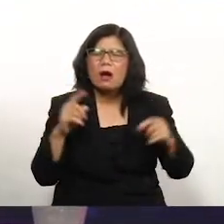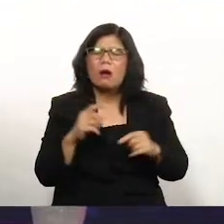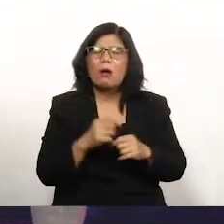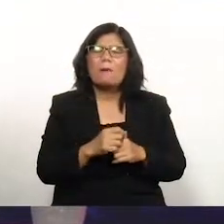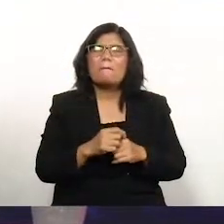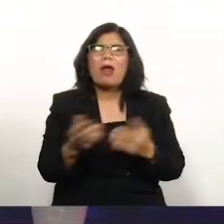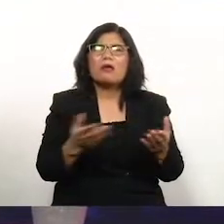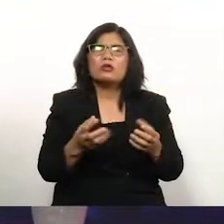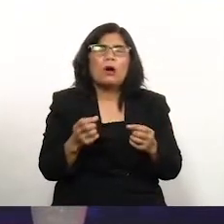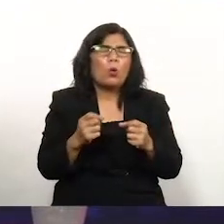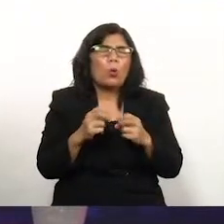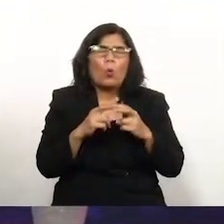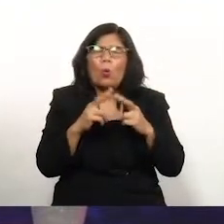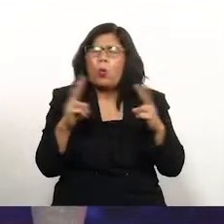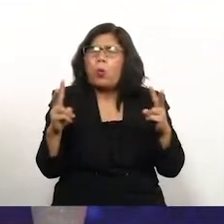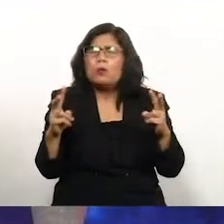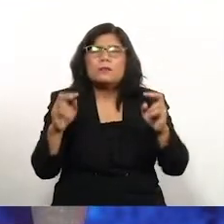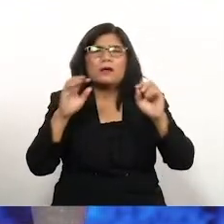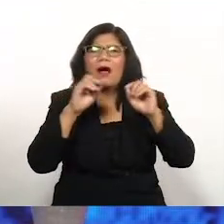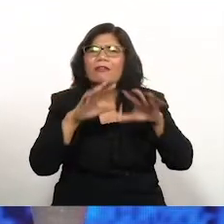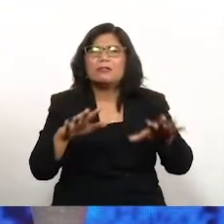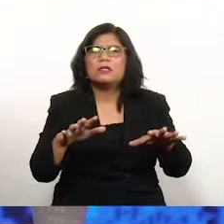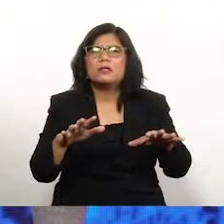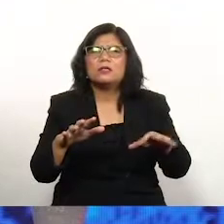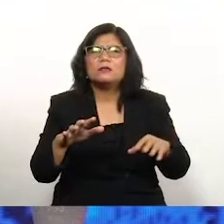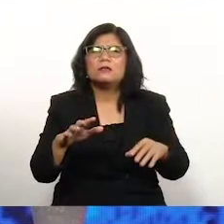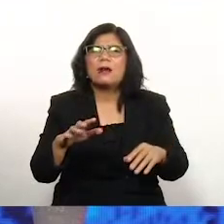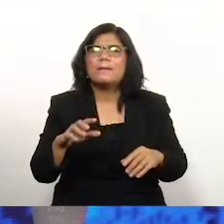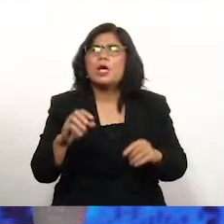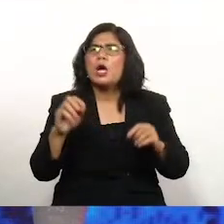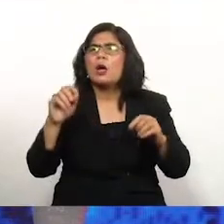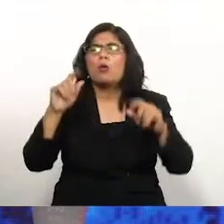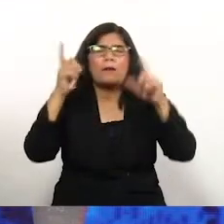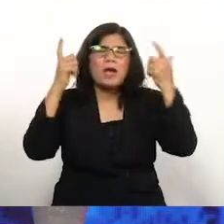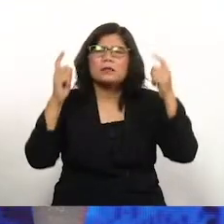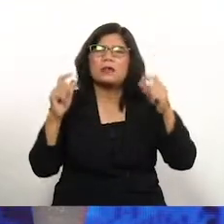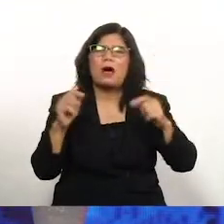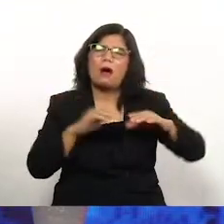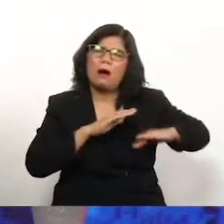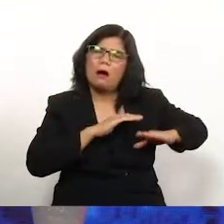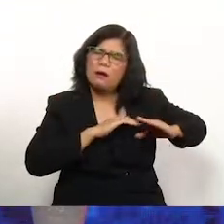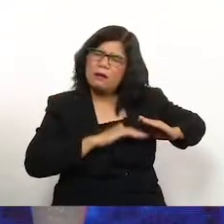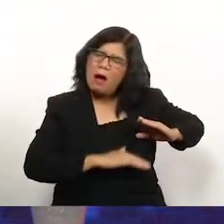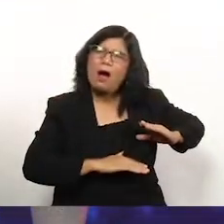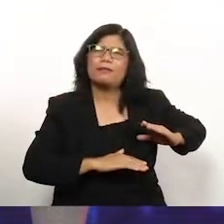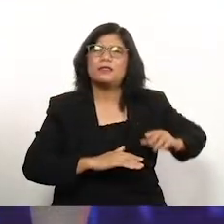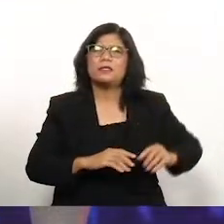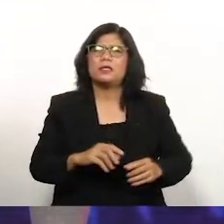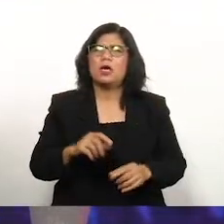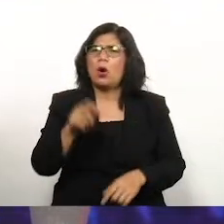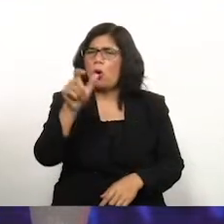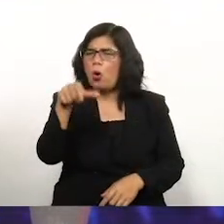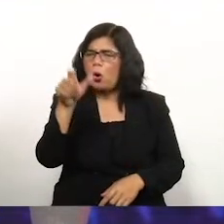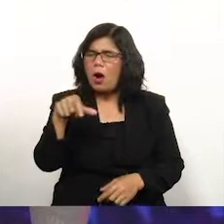begitu diberkati dan luar biasa rendah hati Hai saya jumpai banyak pengusaha-pengusaha orang-orang kaya hebat luar biasa